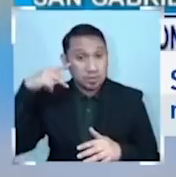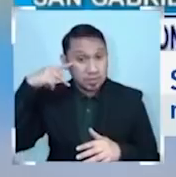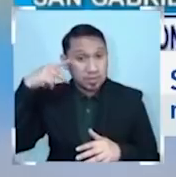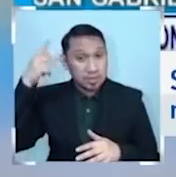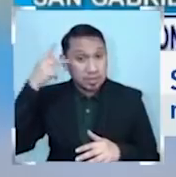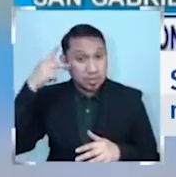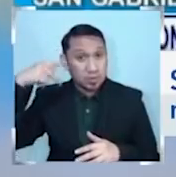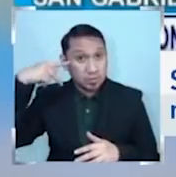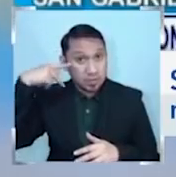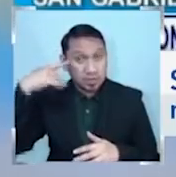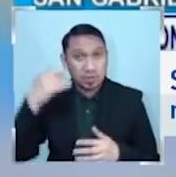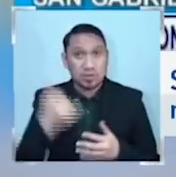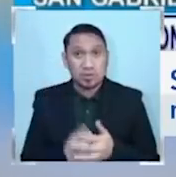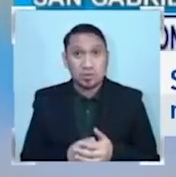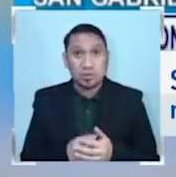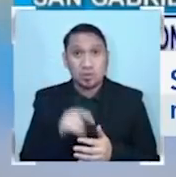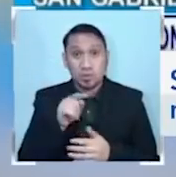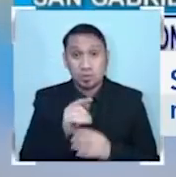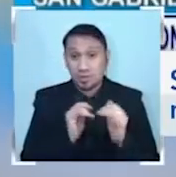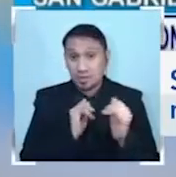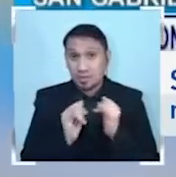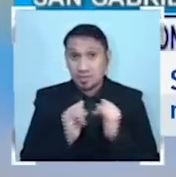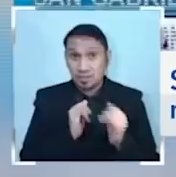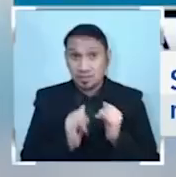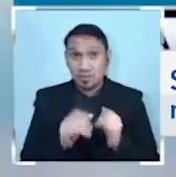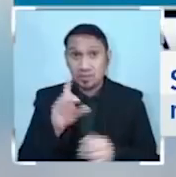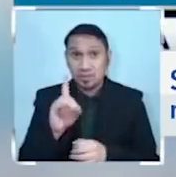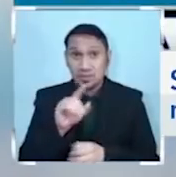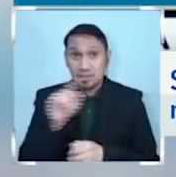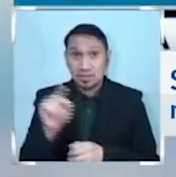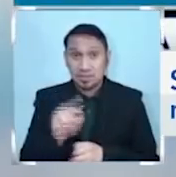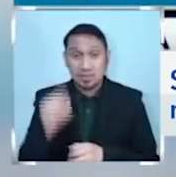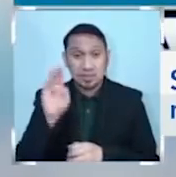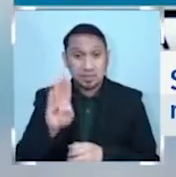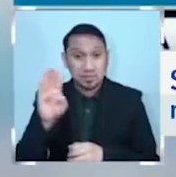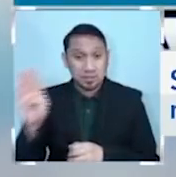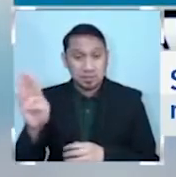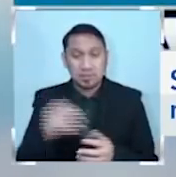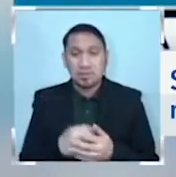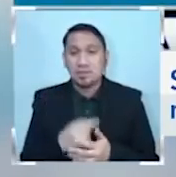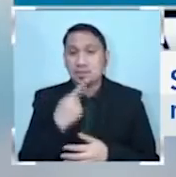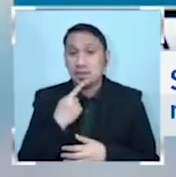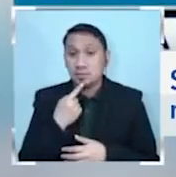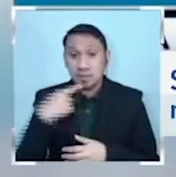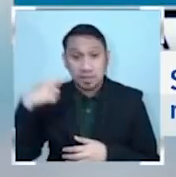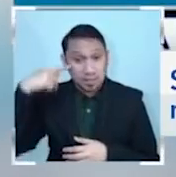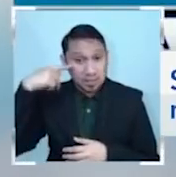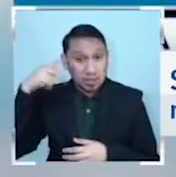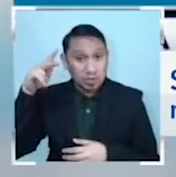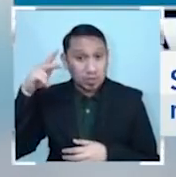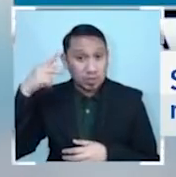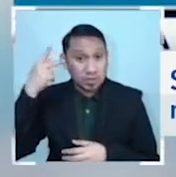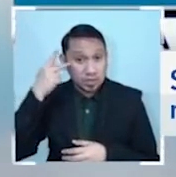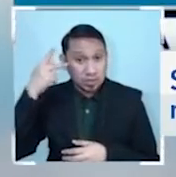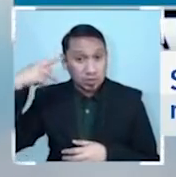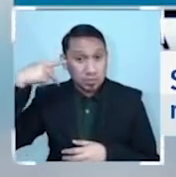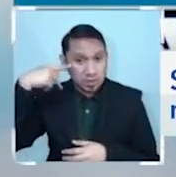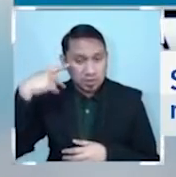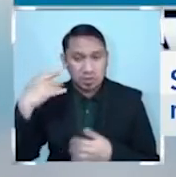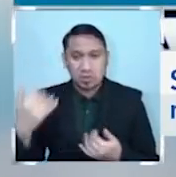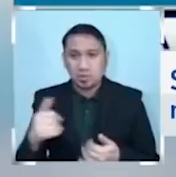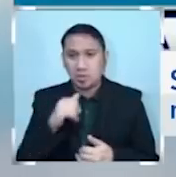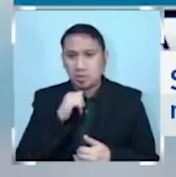Ba? The Vice Presidential Interview ng DZBB. Ayon kay Pangilinan, hindi totoong spare tire lang ang Vice